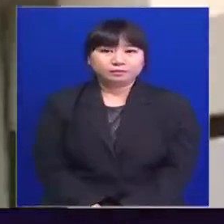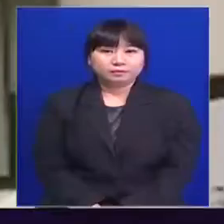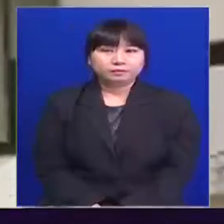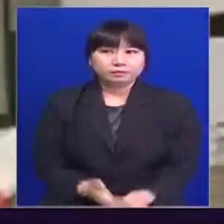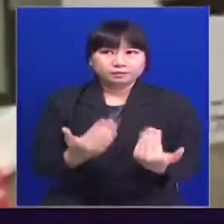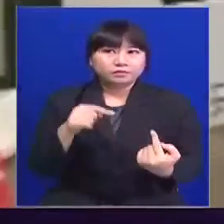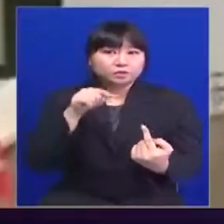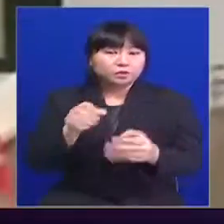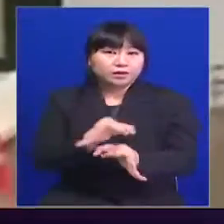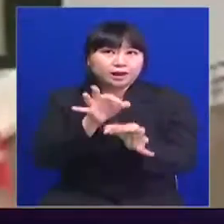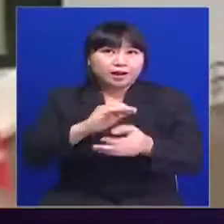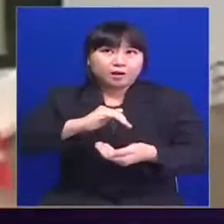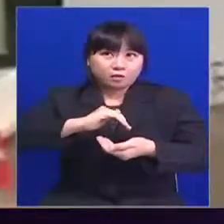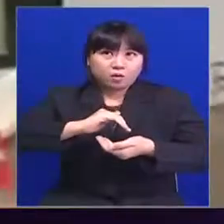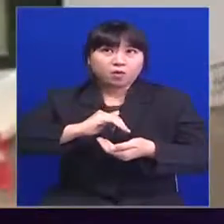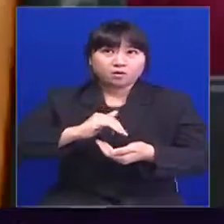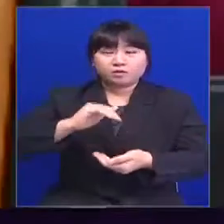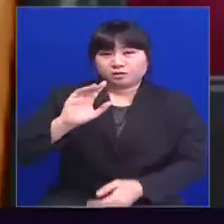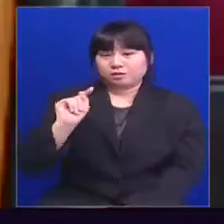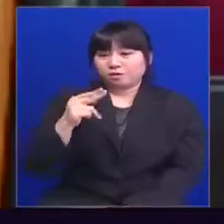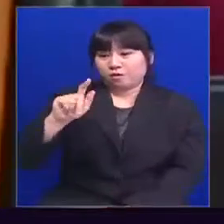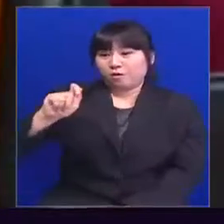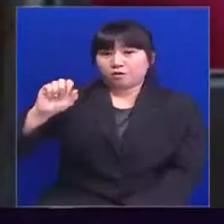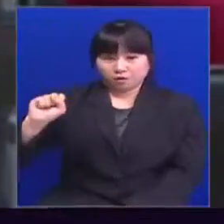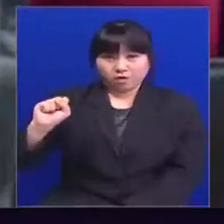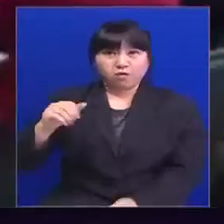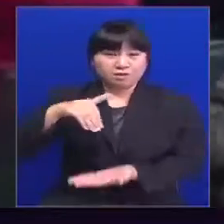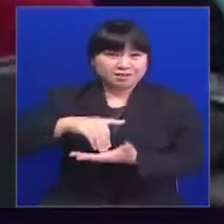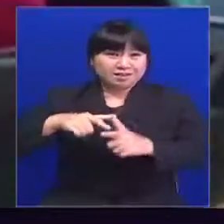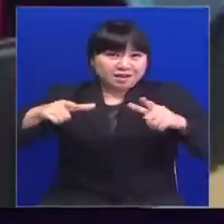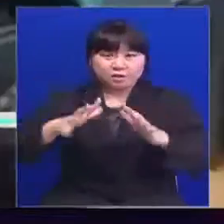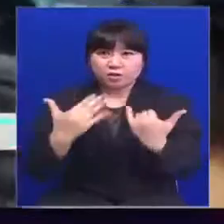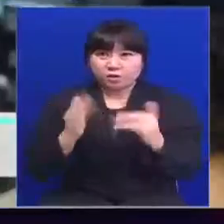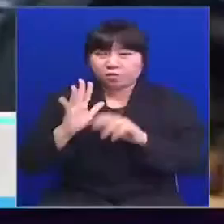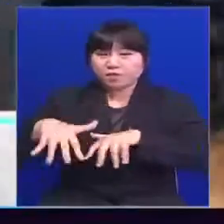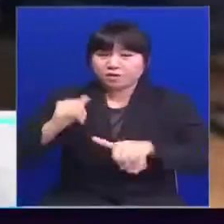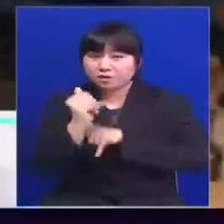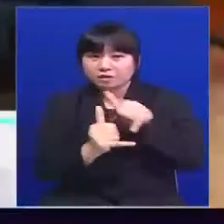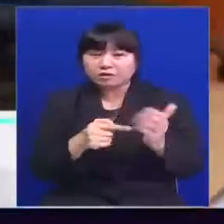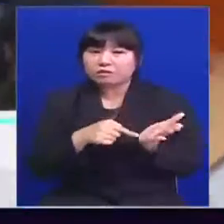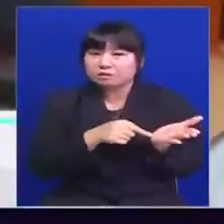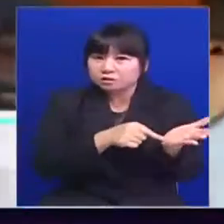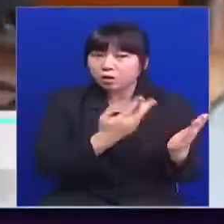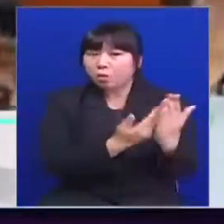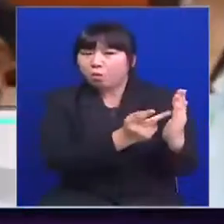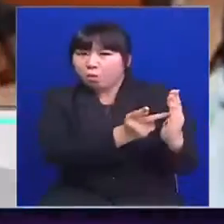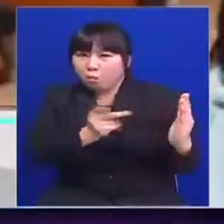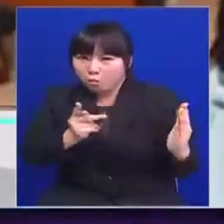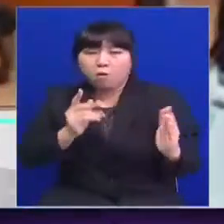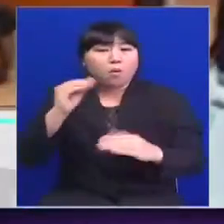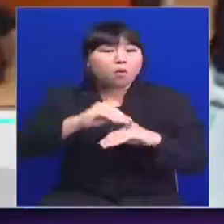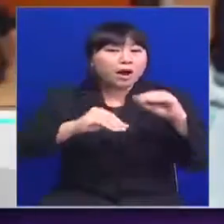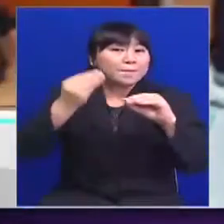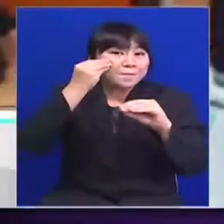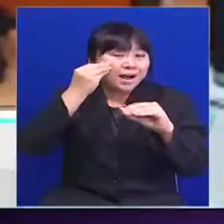บรรยากาศที่ธนาคารอาคารสงเคราะห์หรือทอส.สำนักงานใหญ่ในวันนี้มีประชาชนเข้ายื่นขอสินเชื่อในโครงการบ้านประชารัฐตลอดทั้ง